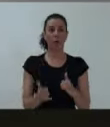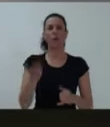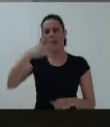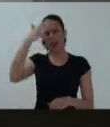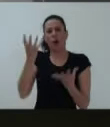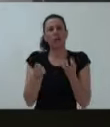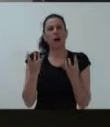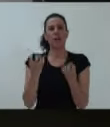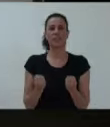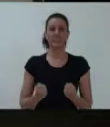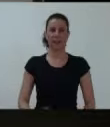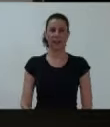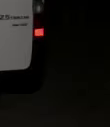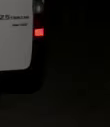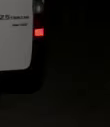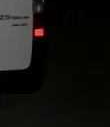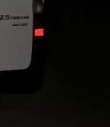المعوقين والمحتاجين